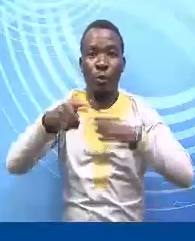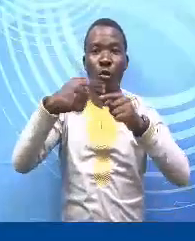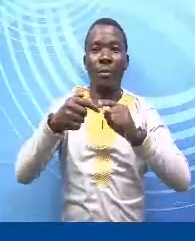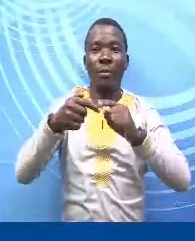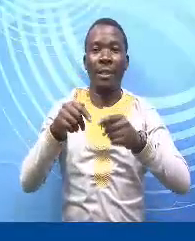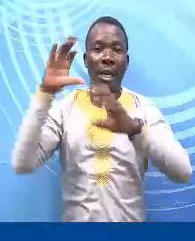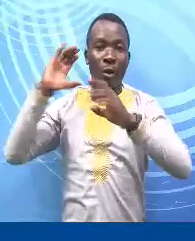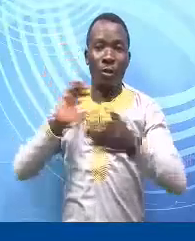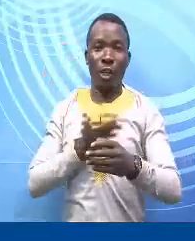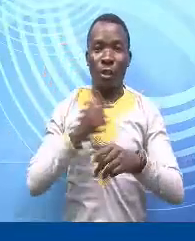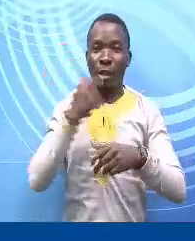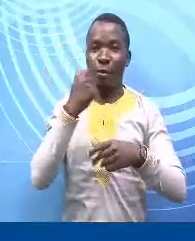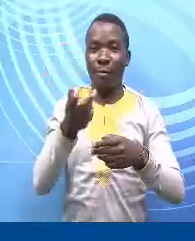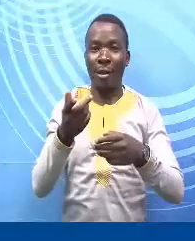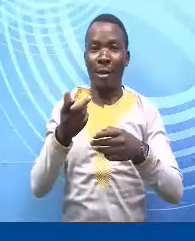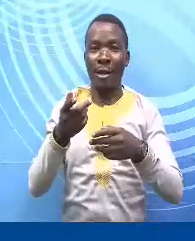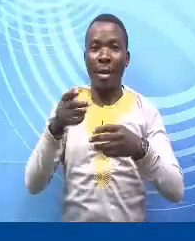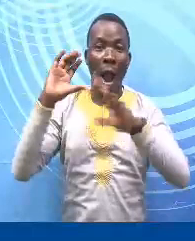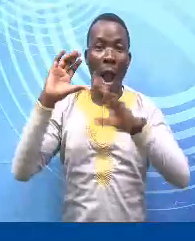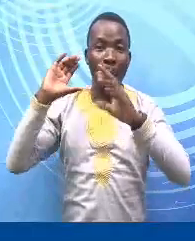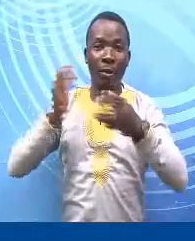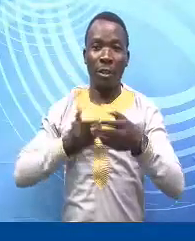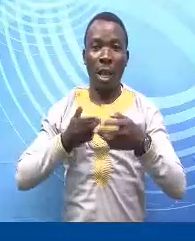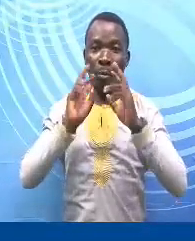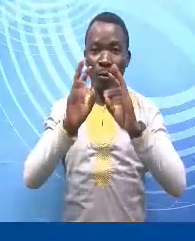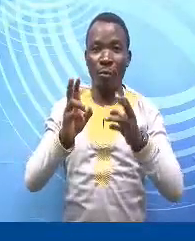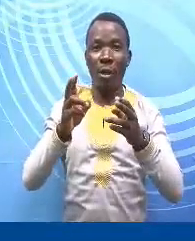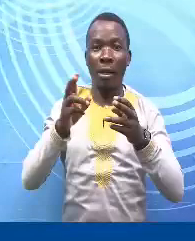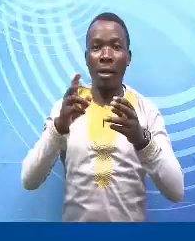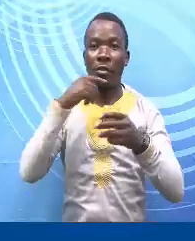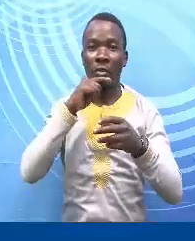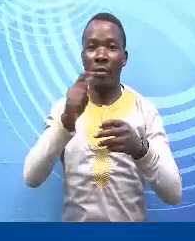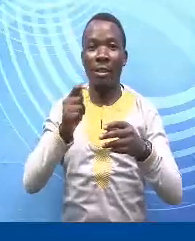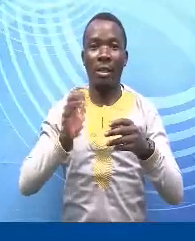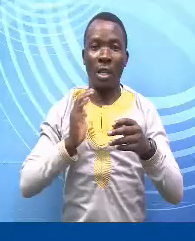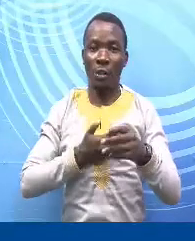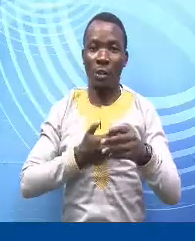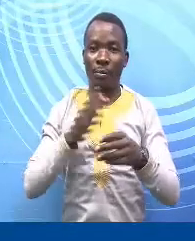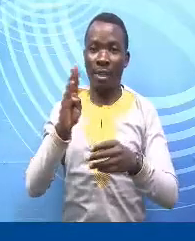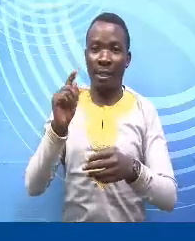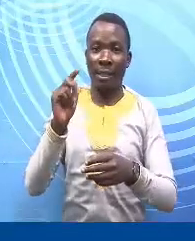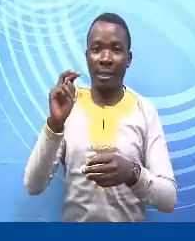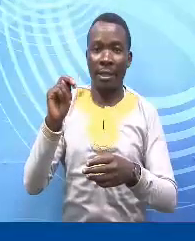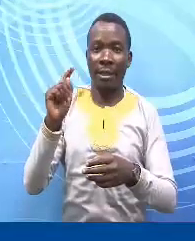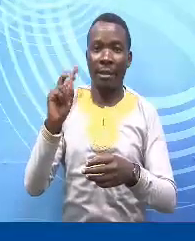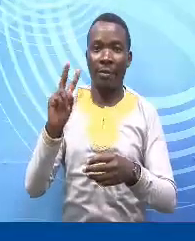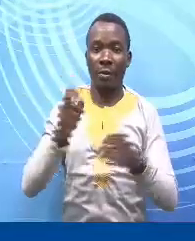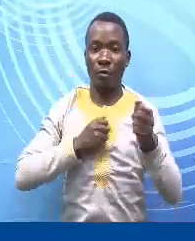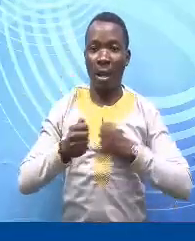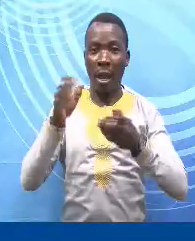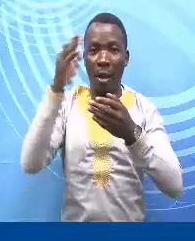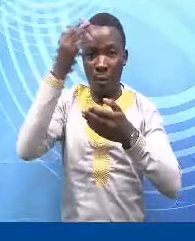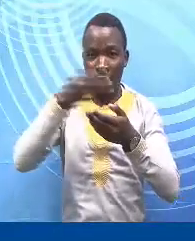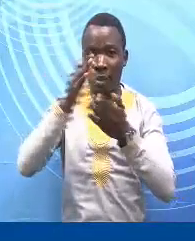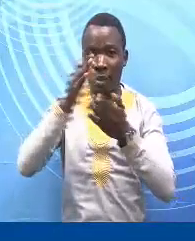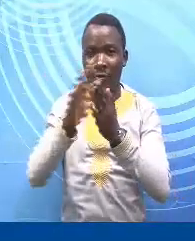Dukomeza n'amakuru yacu reka tubwiye ko amakuru yacu muyakurikirana munyuze no ku mbuga nkoranyambaga zacu ni BTN TV Rwanda, Facebook ndetse no kuri